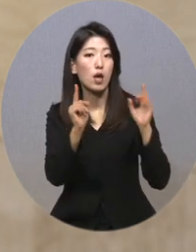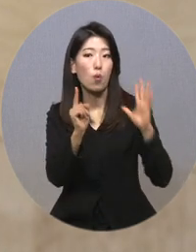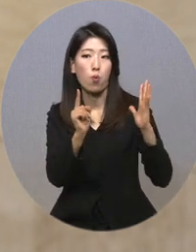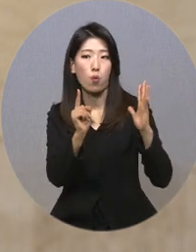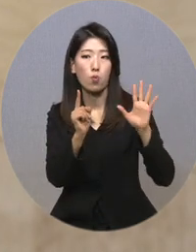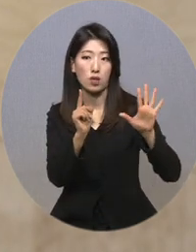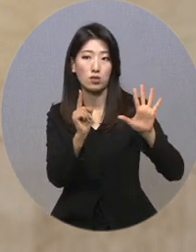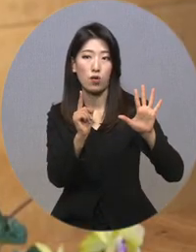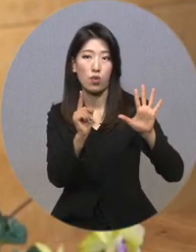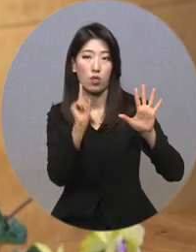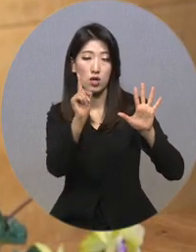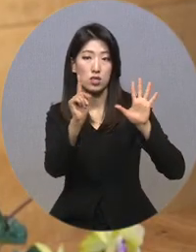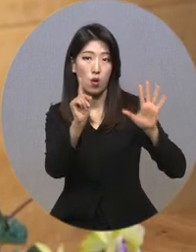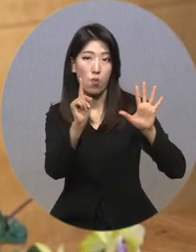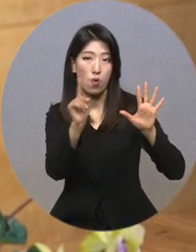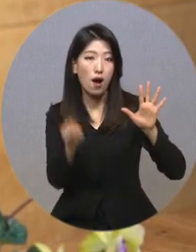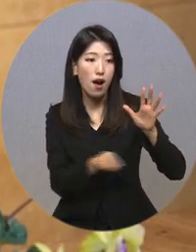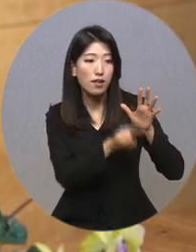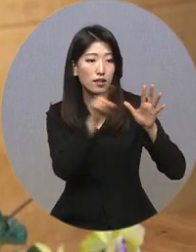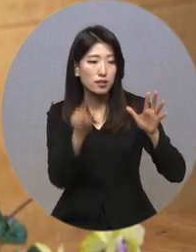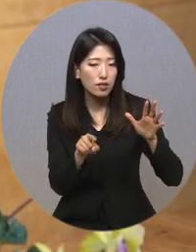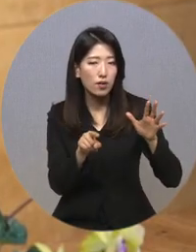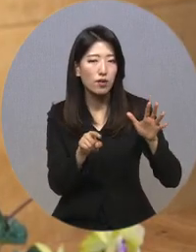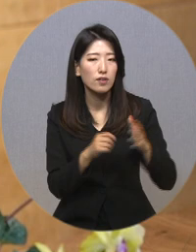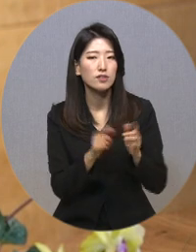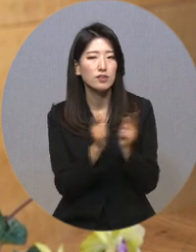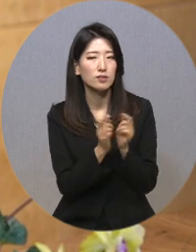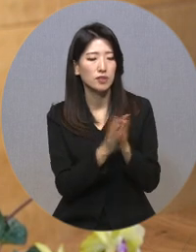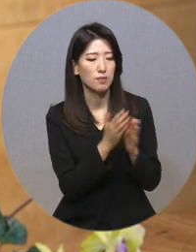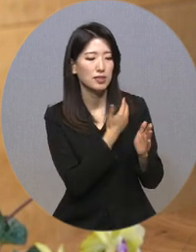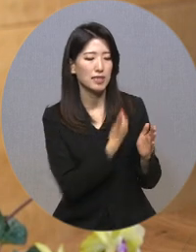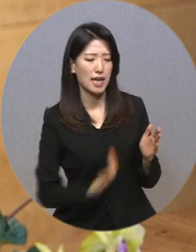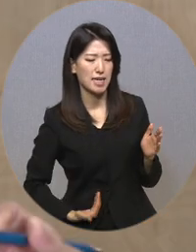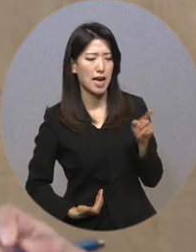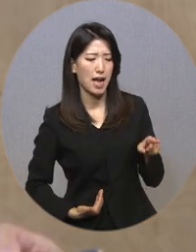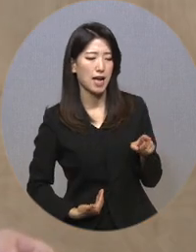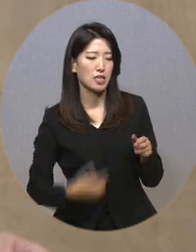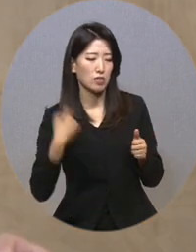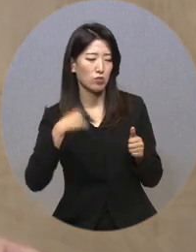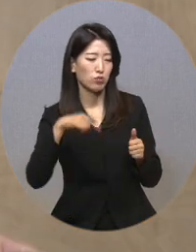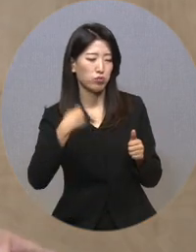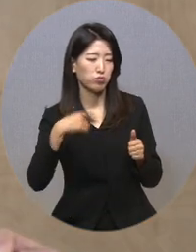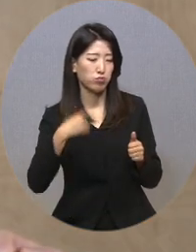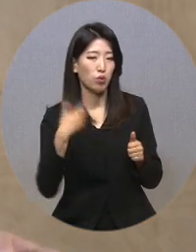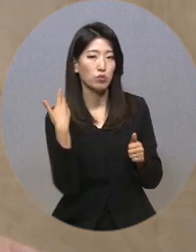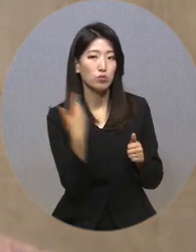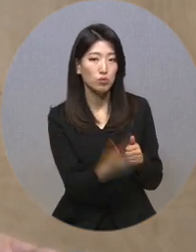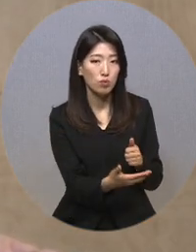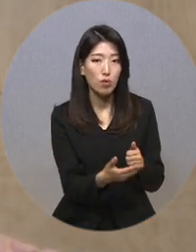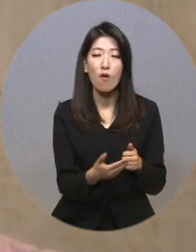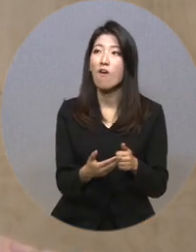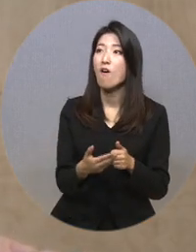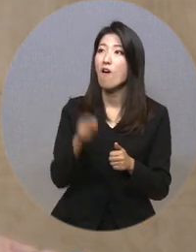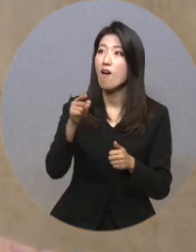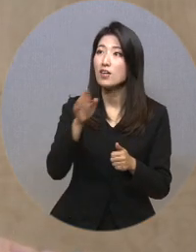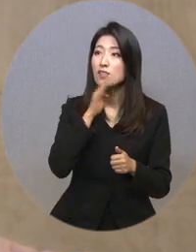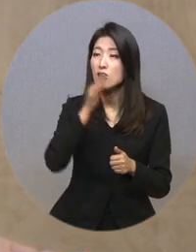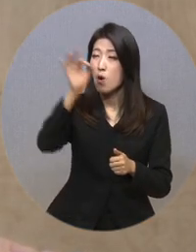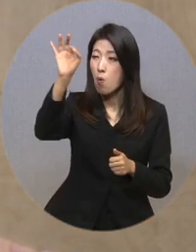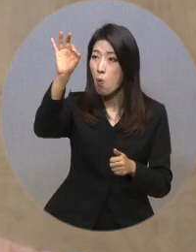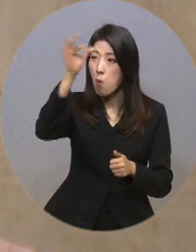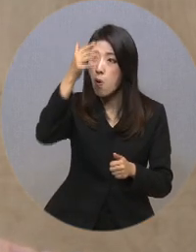학생들을 묶어서 그 명장 밑에서 사사를 받는 거죠. 예, 그러다 보니까 애들한테는 고숙련의 기술을 익힐 수